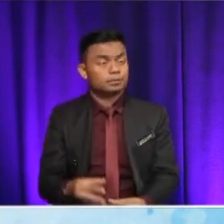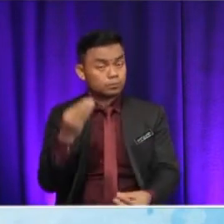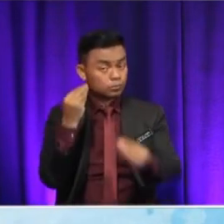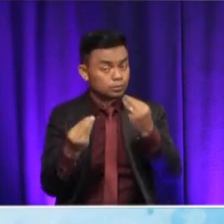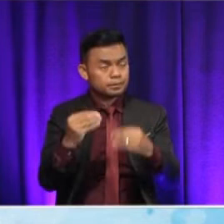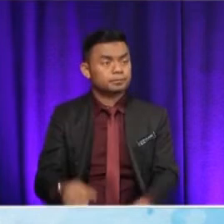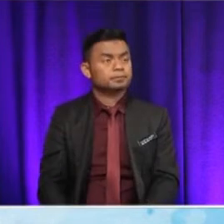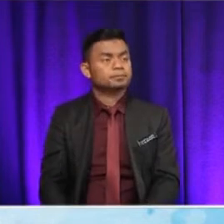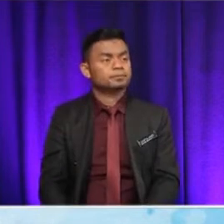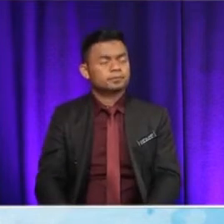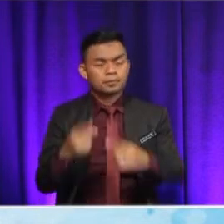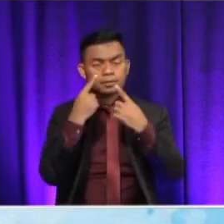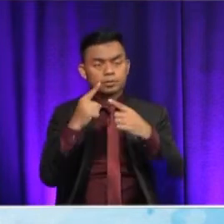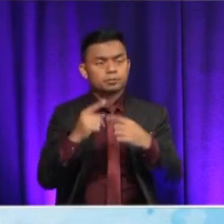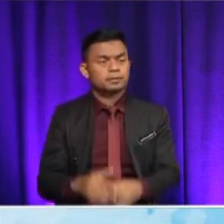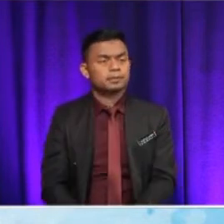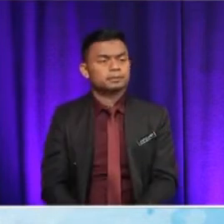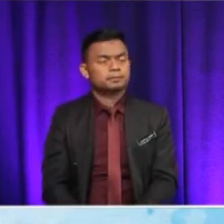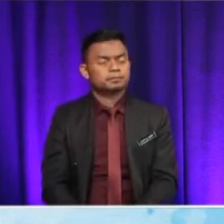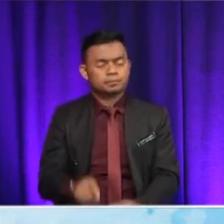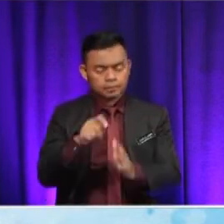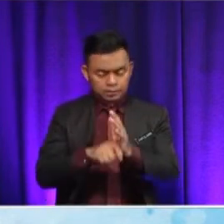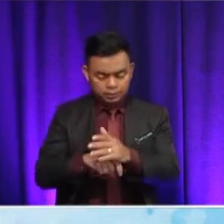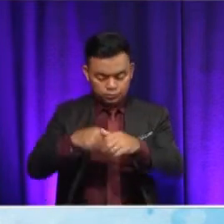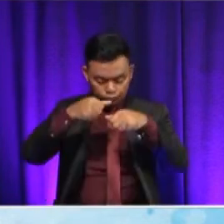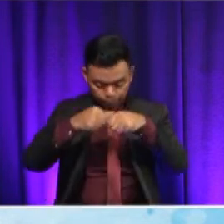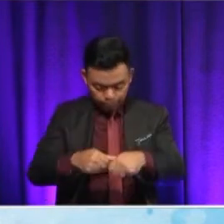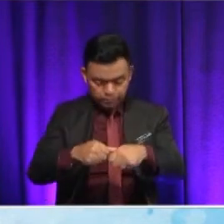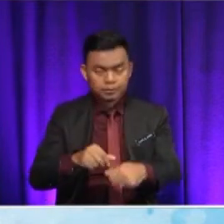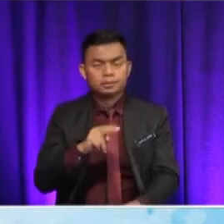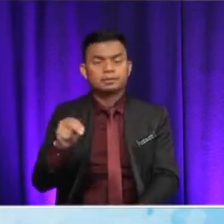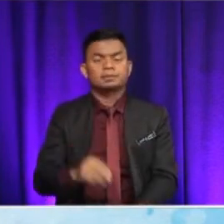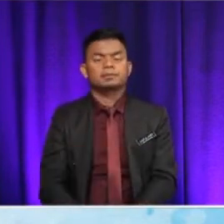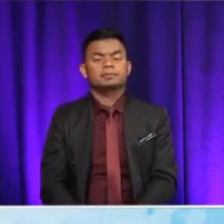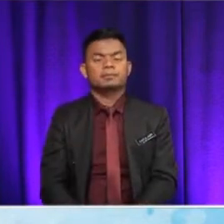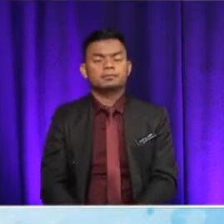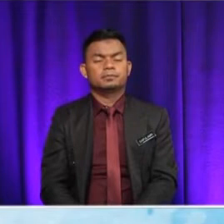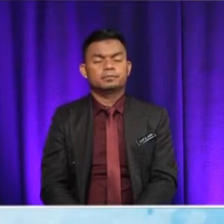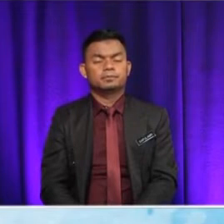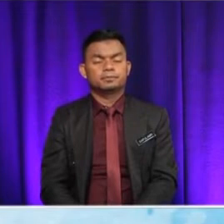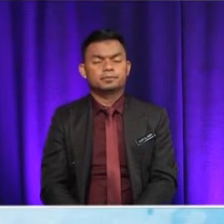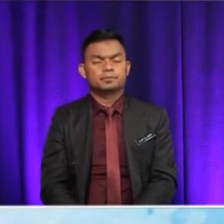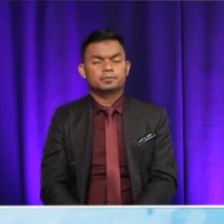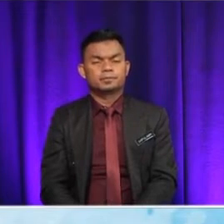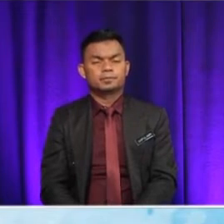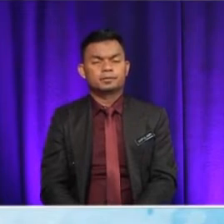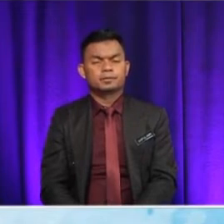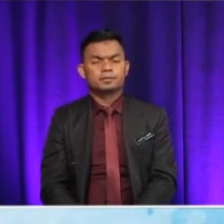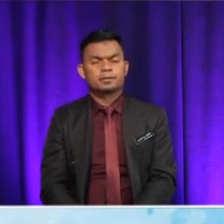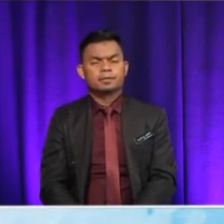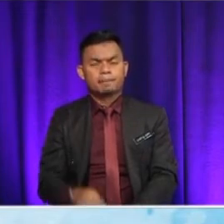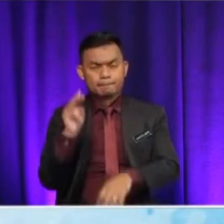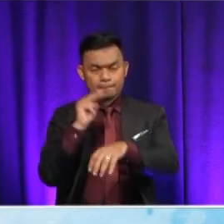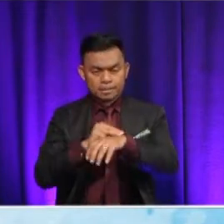Jawapannya paip tersumbat. Tersumbat. Okey. Betul ya, tersumbat. Agak-agak kadang mungkin tersumbat sewaktu kerja